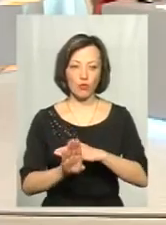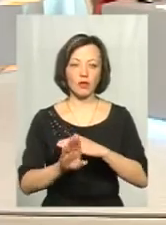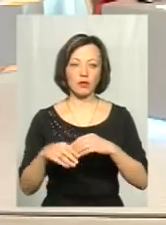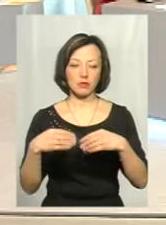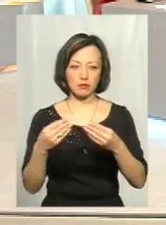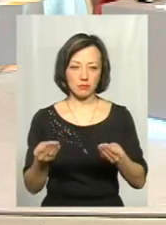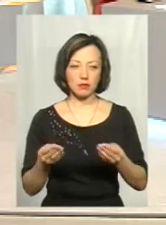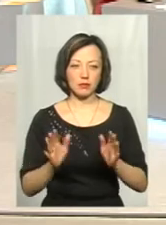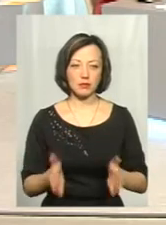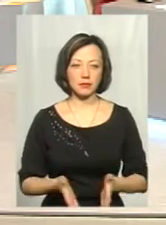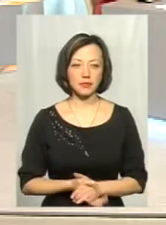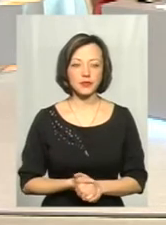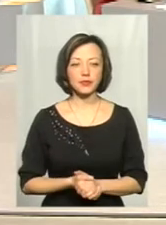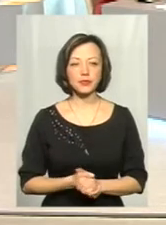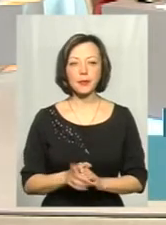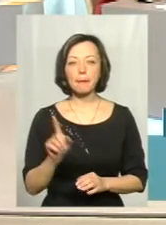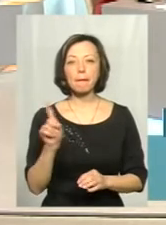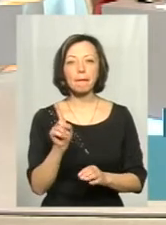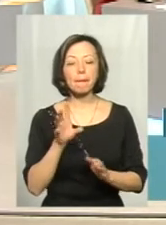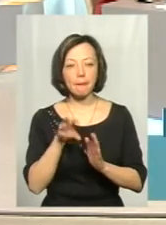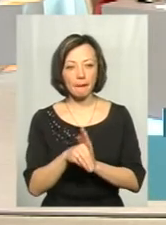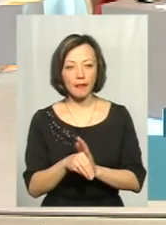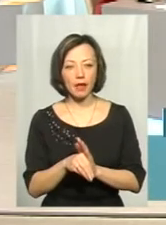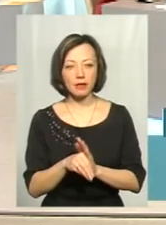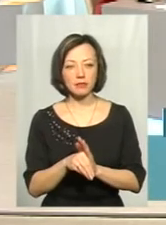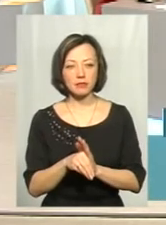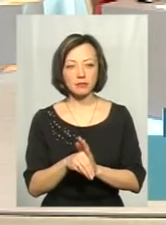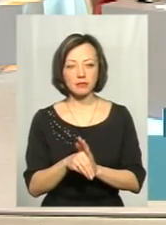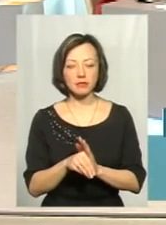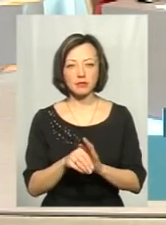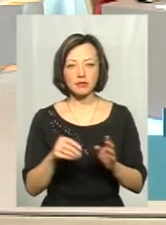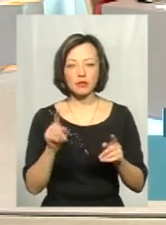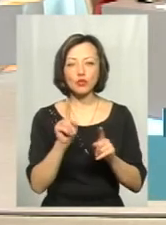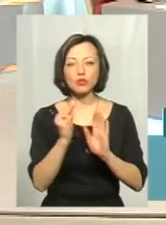роздрукована. А яку інформацію має містити декларація?